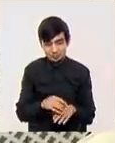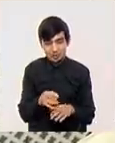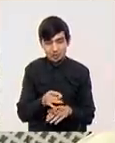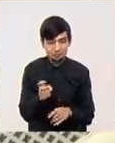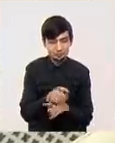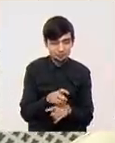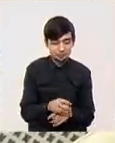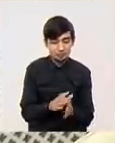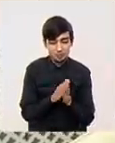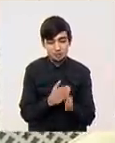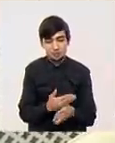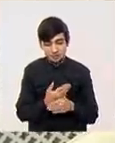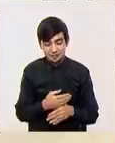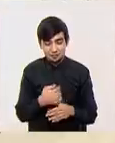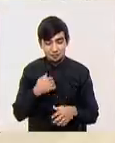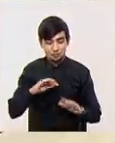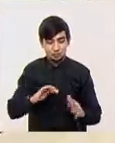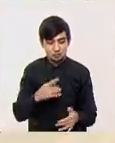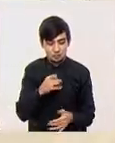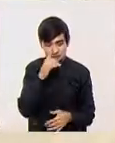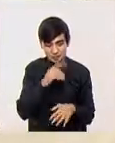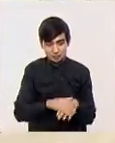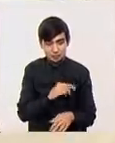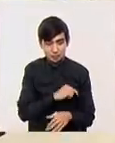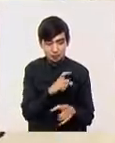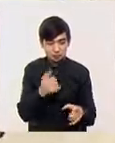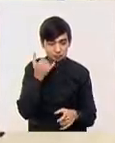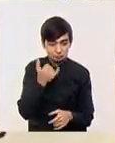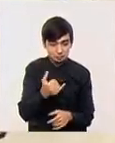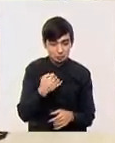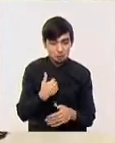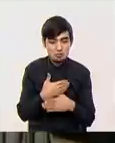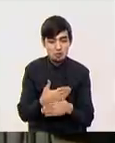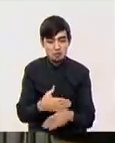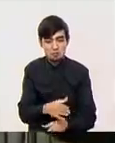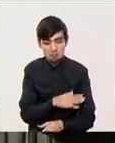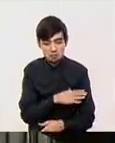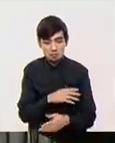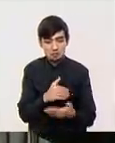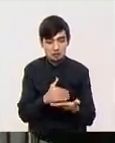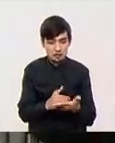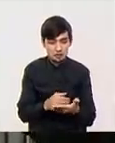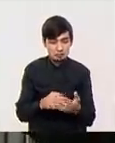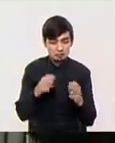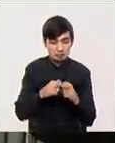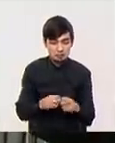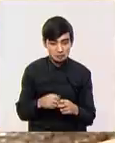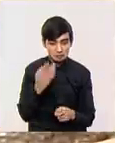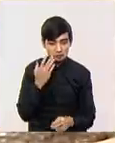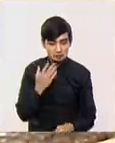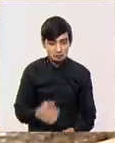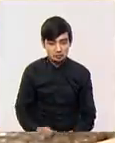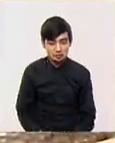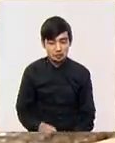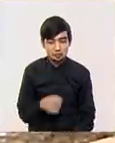сұрап шаршаған. Айтуларынша әкімдік қызметкерлері хабарласып, көрсетілмеген көмекті көрсеттік деп тізімді тексереді екен.